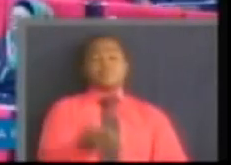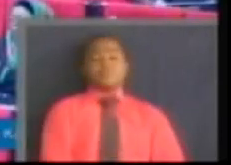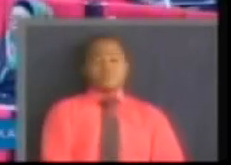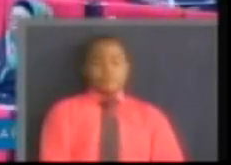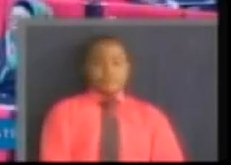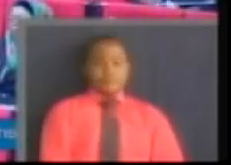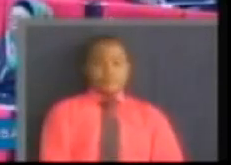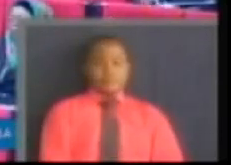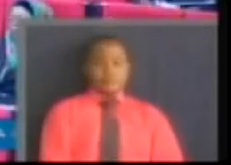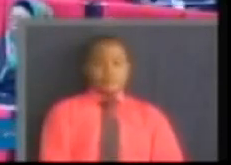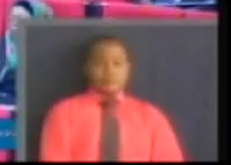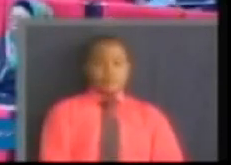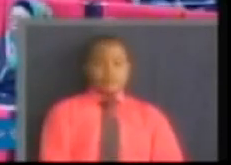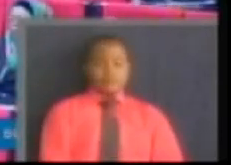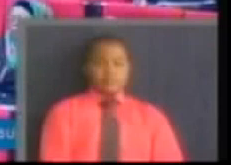Na